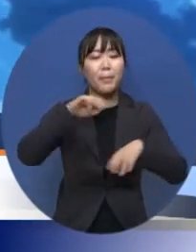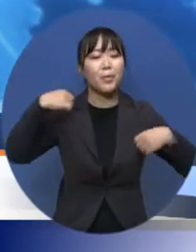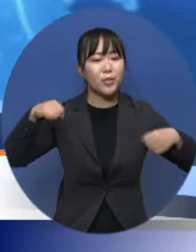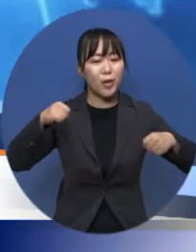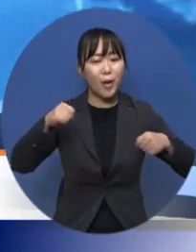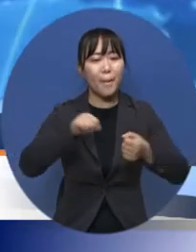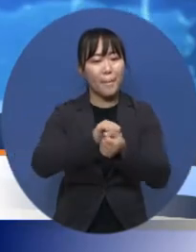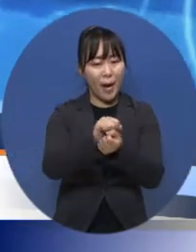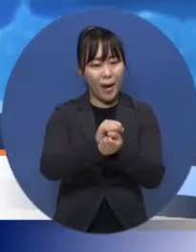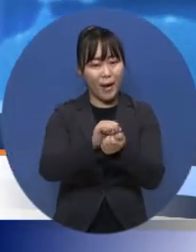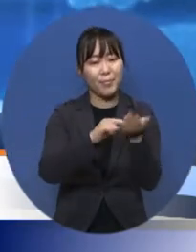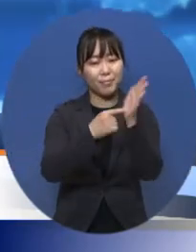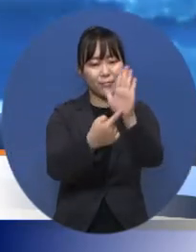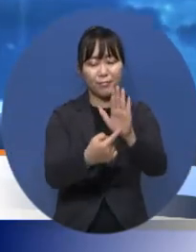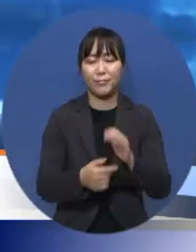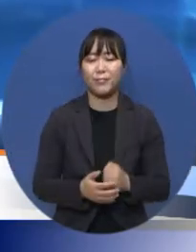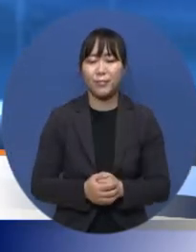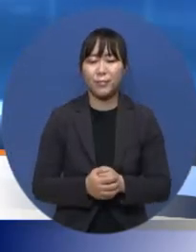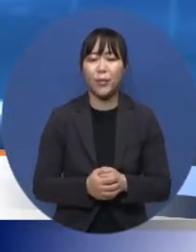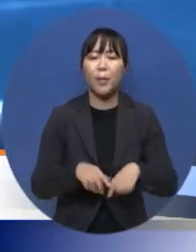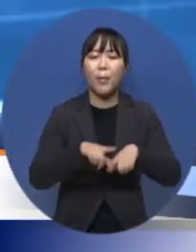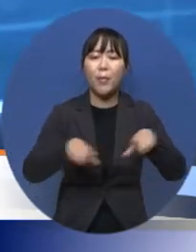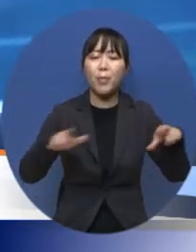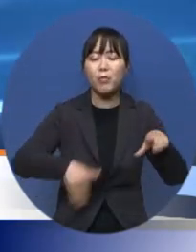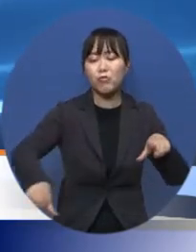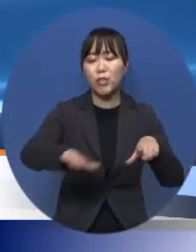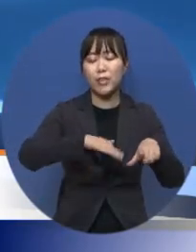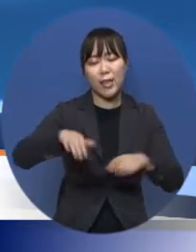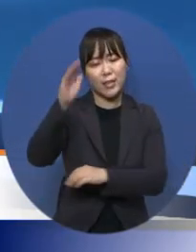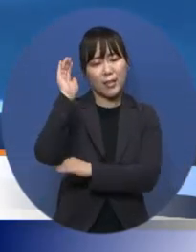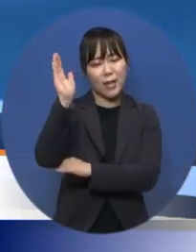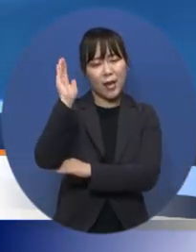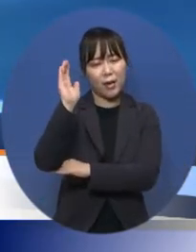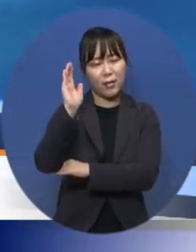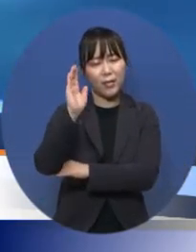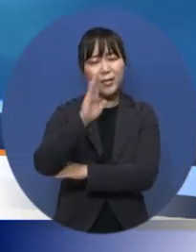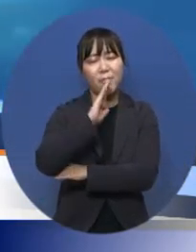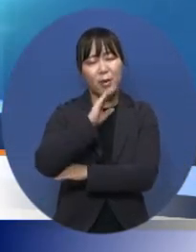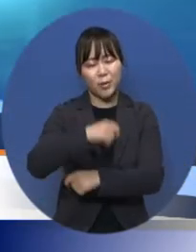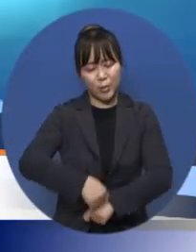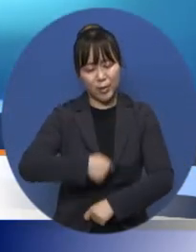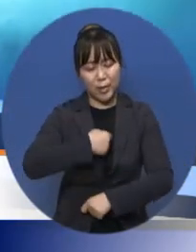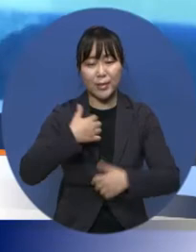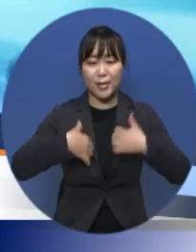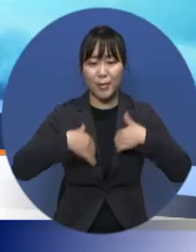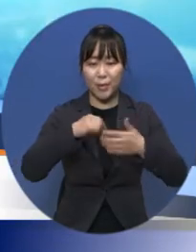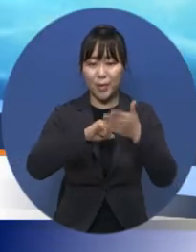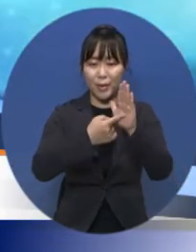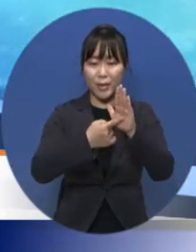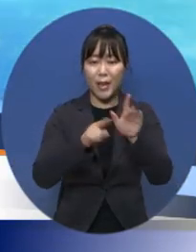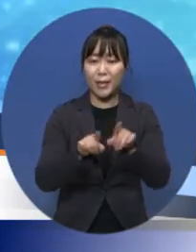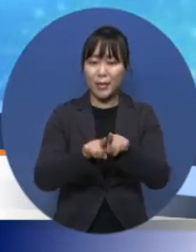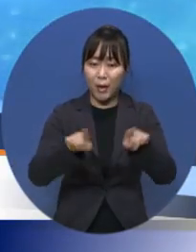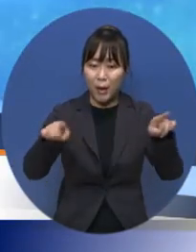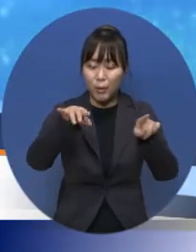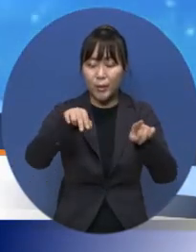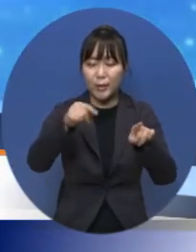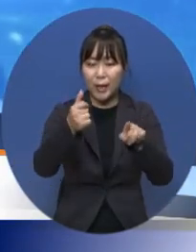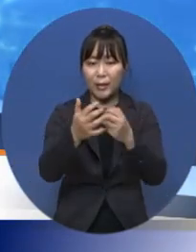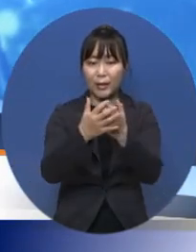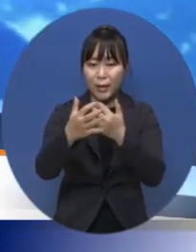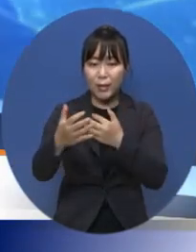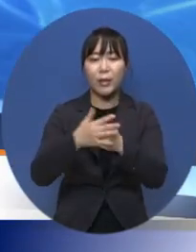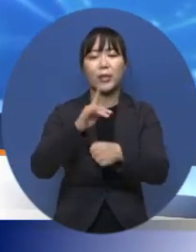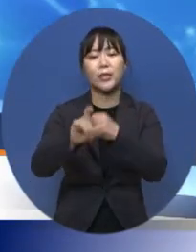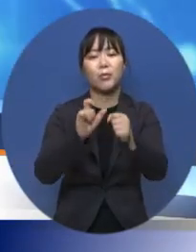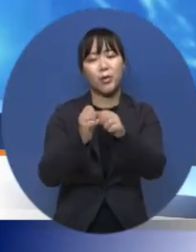빨래가 공개됐습니다. 평범한 우리네 이야기를 진솔하고 유쾌하게 그려내 대학로 소극장에서 무려